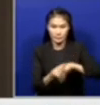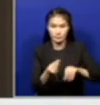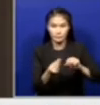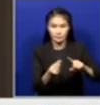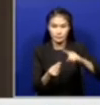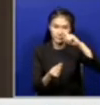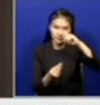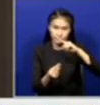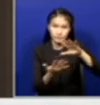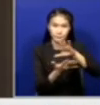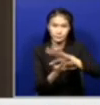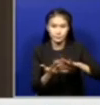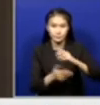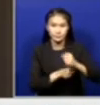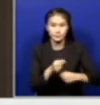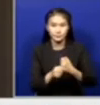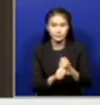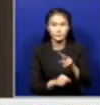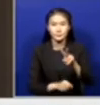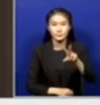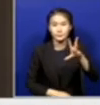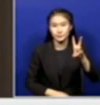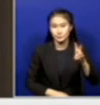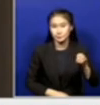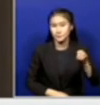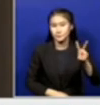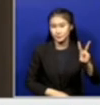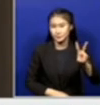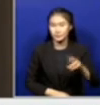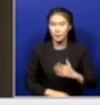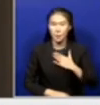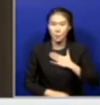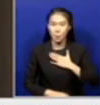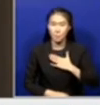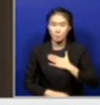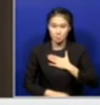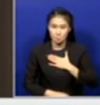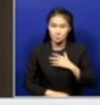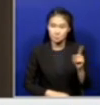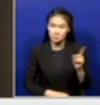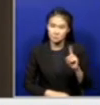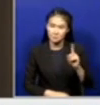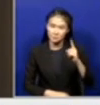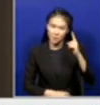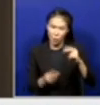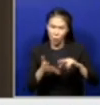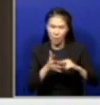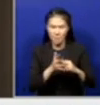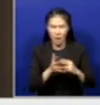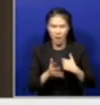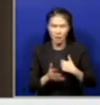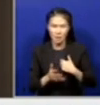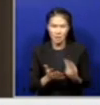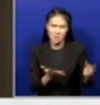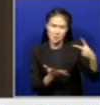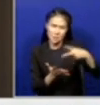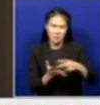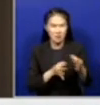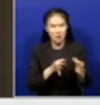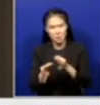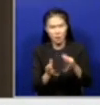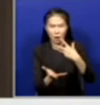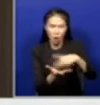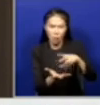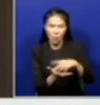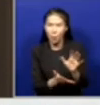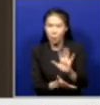ประเทศพ.ศ. 2562นั้นกับผมคงจะไม่อภิปรายจะให้ท่านสมาชิกสภาผู้แทนราษฎรฝ่าย